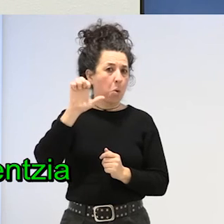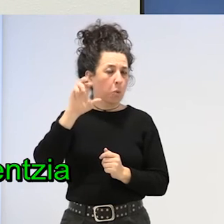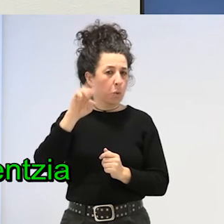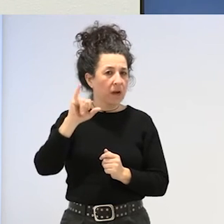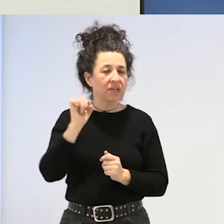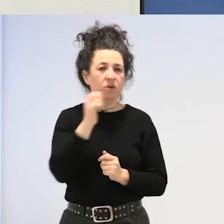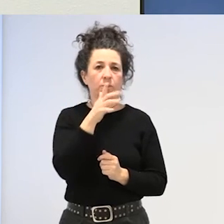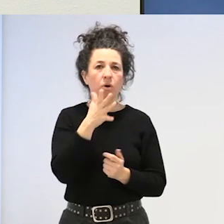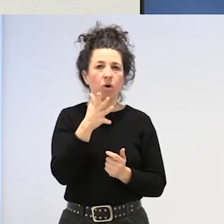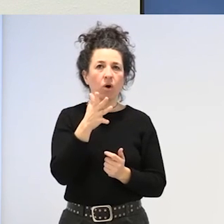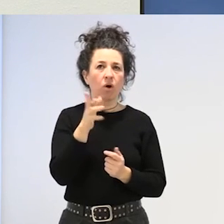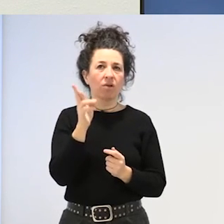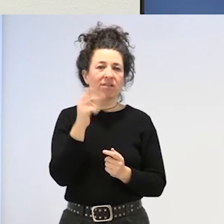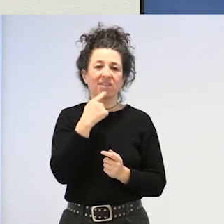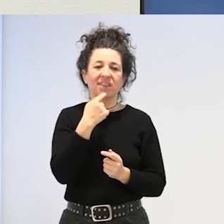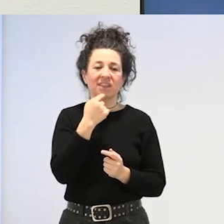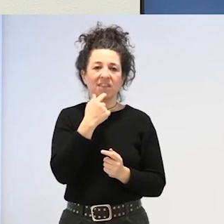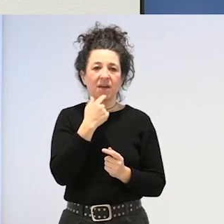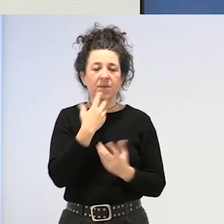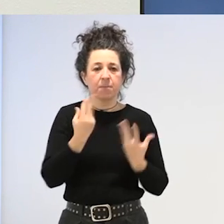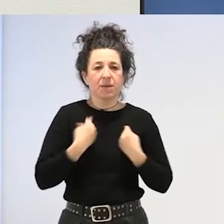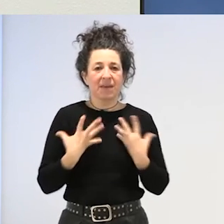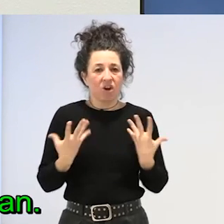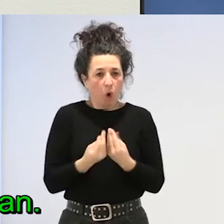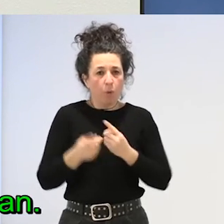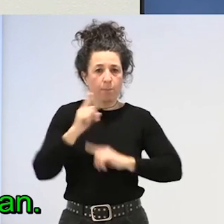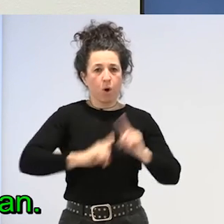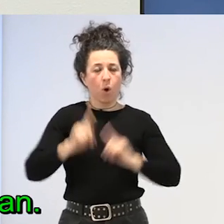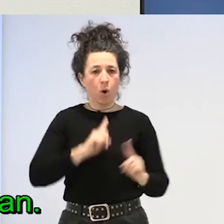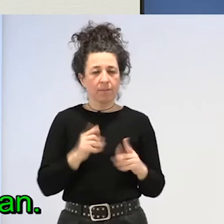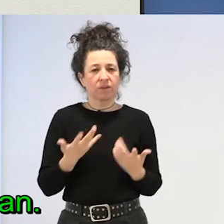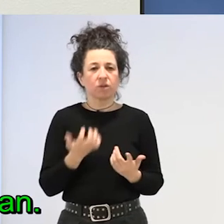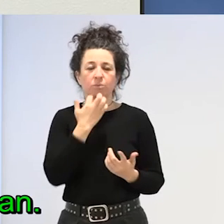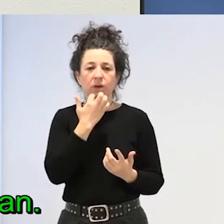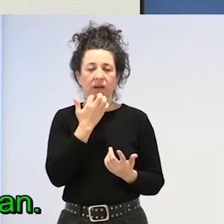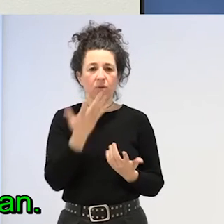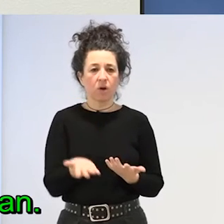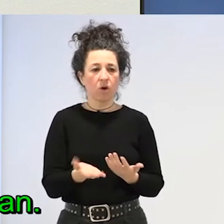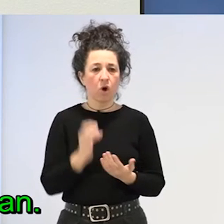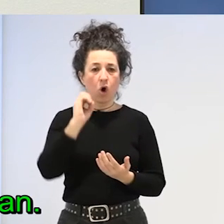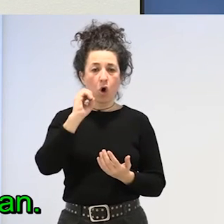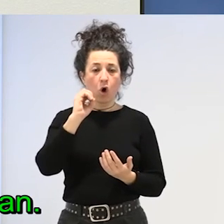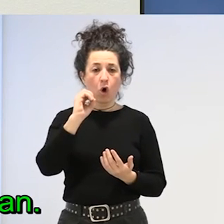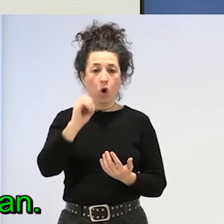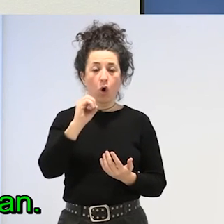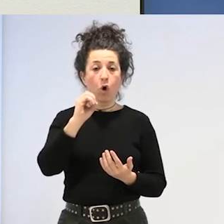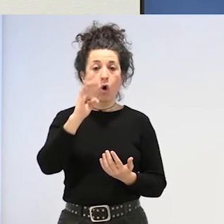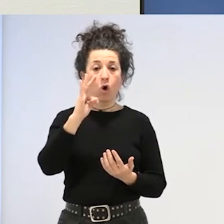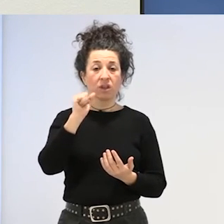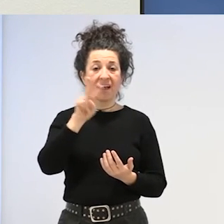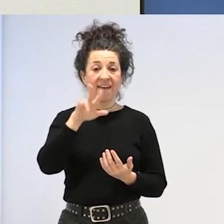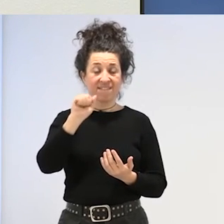arazoarekin bizitzea ez, eta nire ustez hori da adibidez. Hori ikusi daiteke Octavia Butlerren zientzia